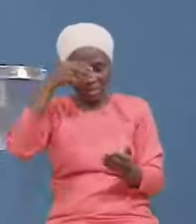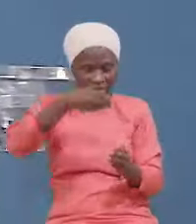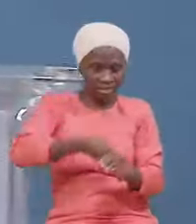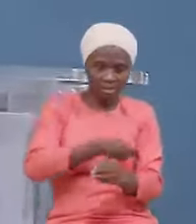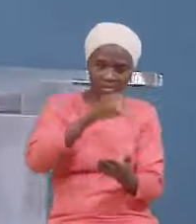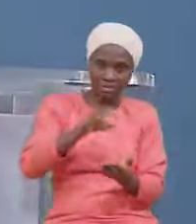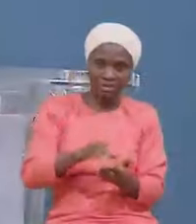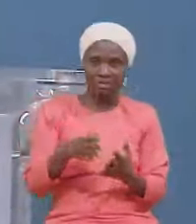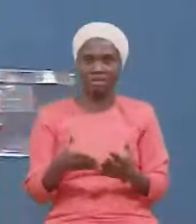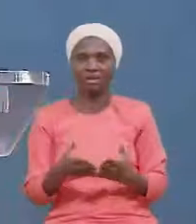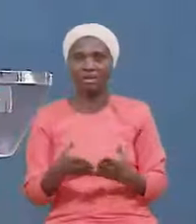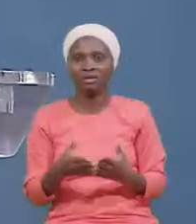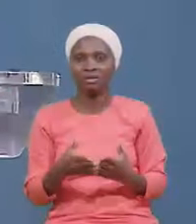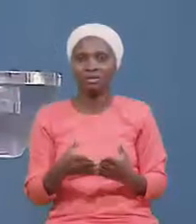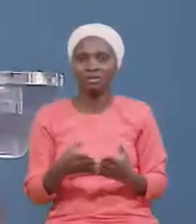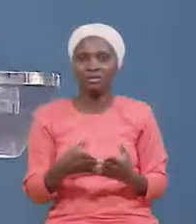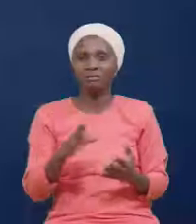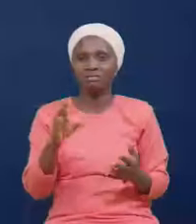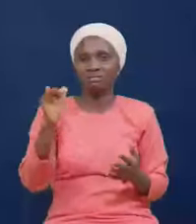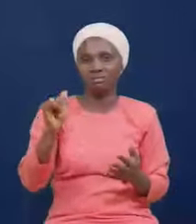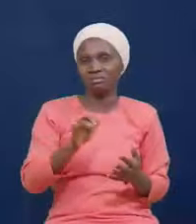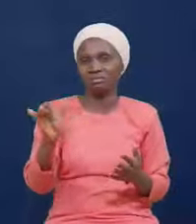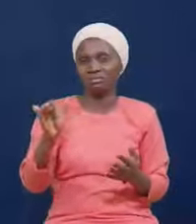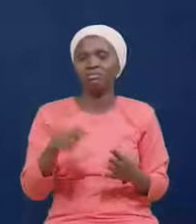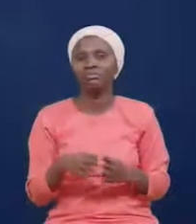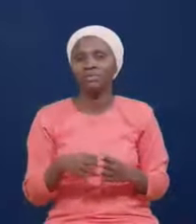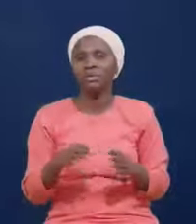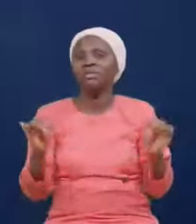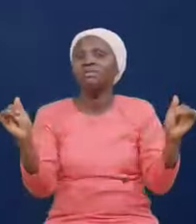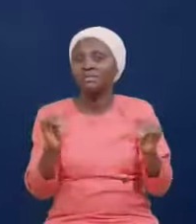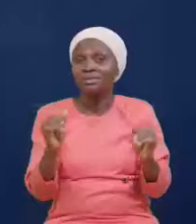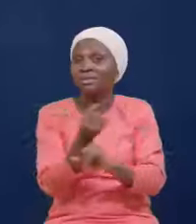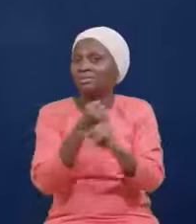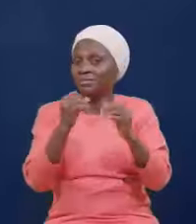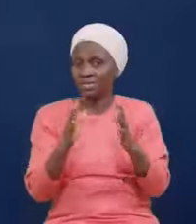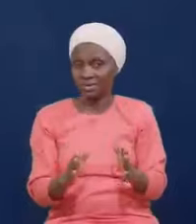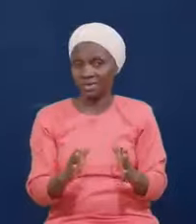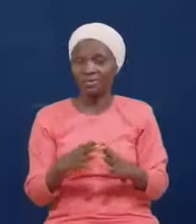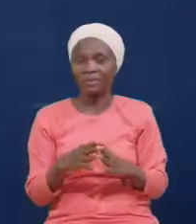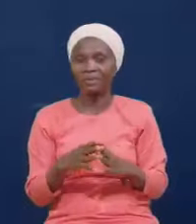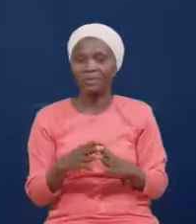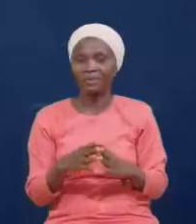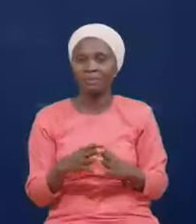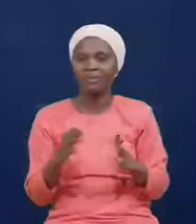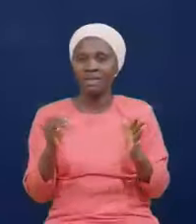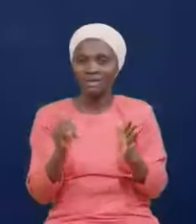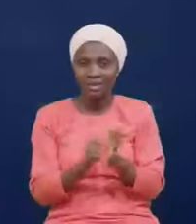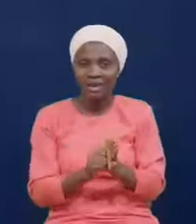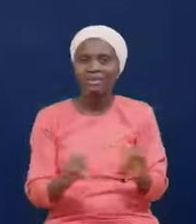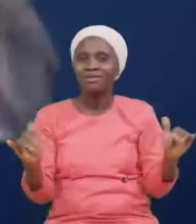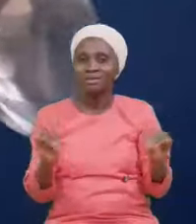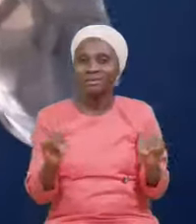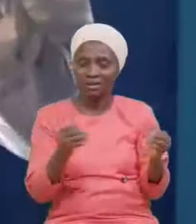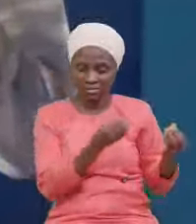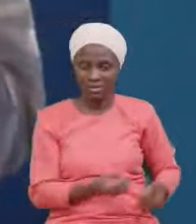లేదు. ఏషియాకు ఒక ల్యాంబ్ లేదు. ది సేమ్ సేవియర్. ఆయన అందరికి ఒకే రక్షకుడు. సేమ్ సాక్రిఫైస్